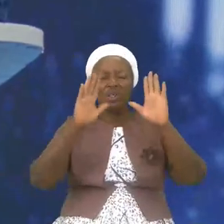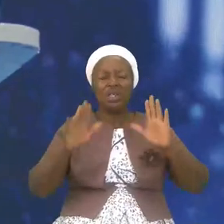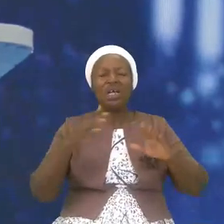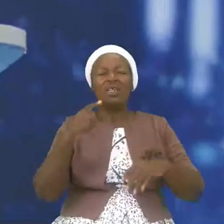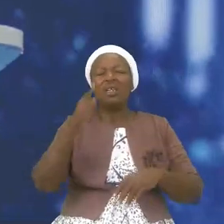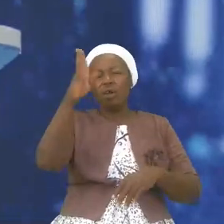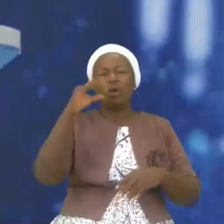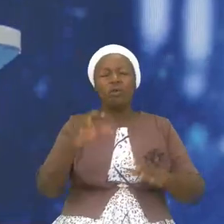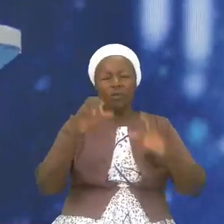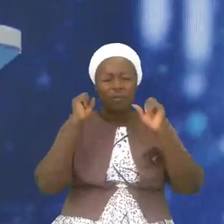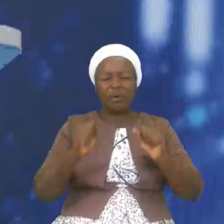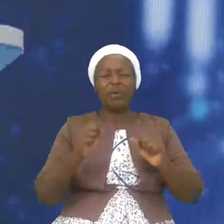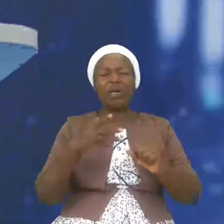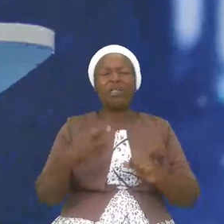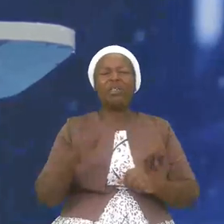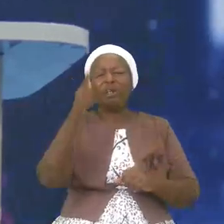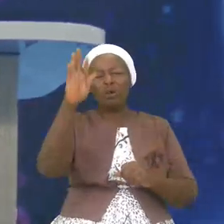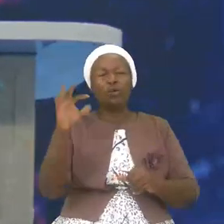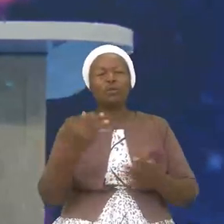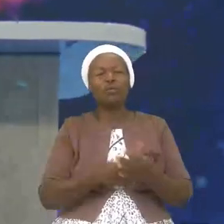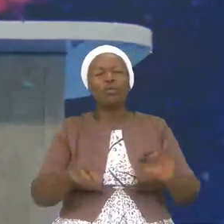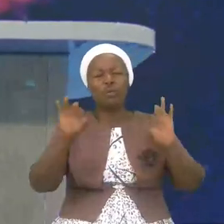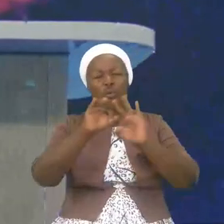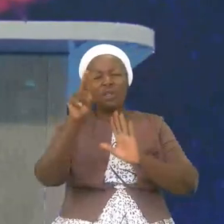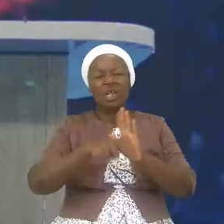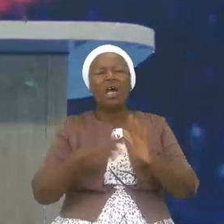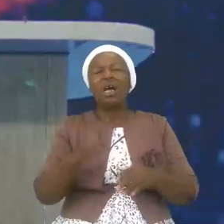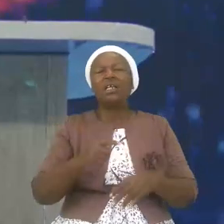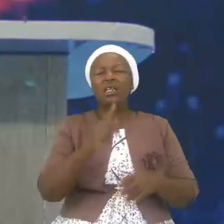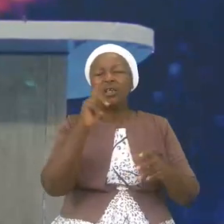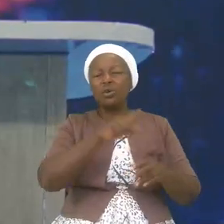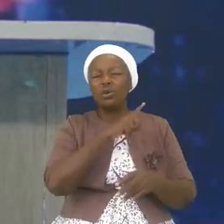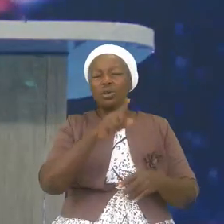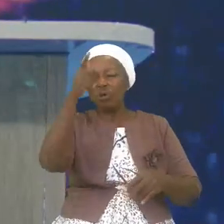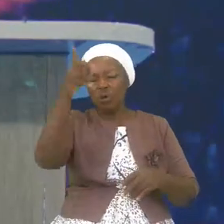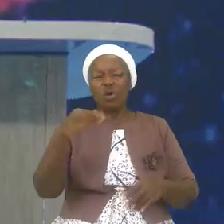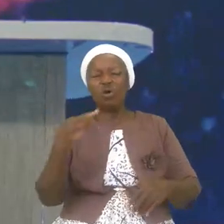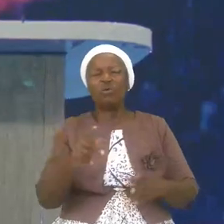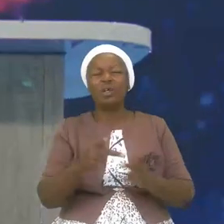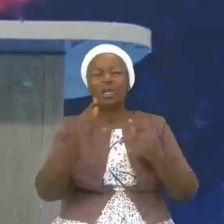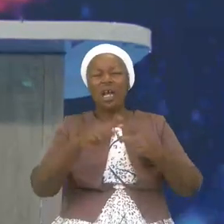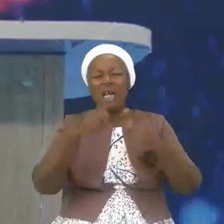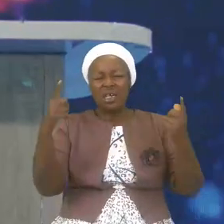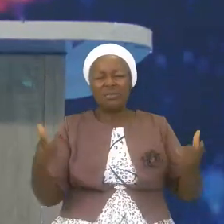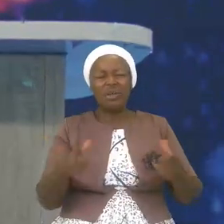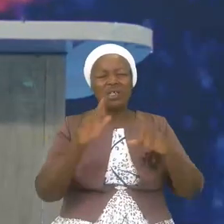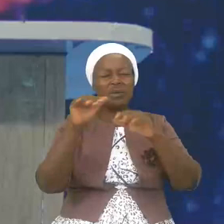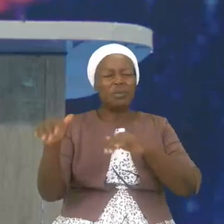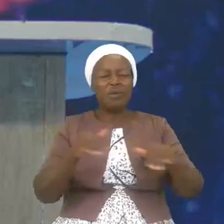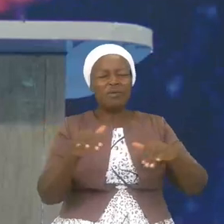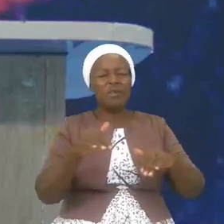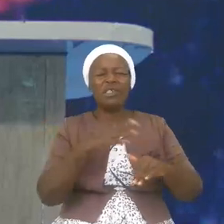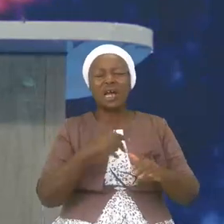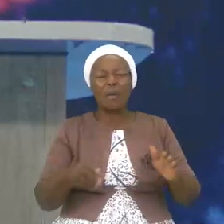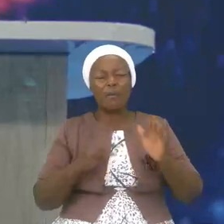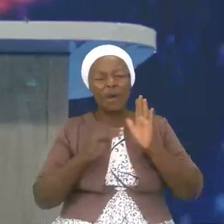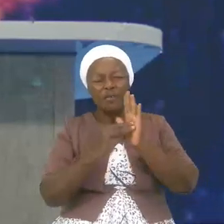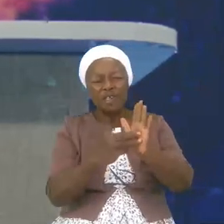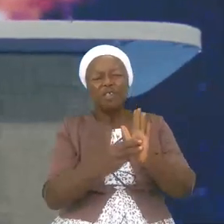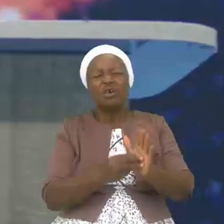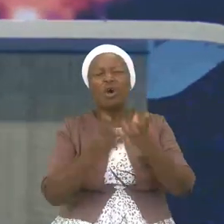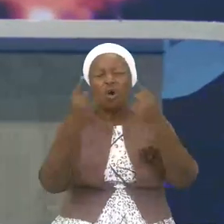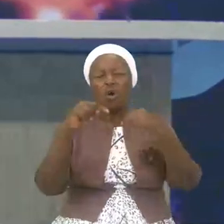puissance, le Dieu de dignité et le Dieu de grand accomplissement, de manifestation. Viens pour